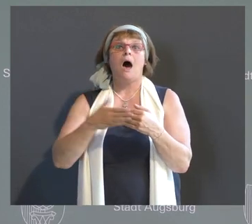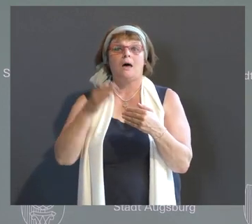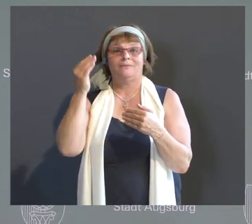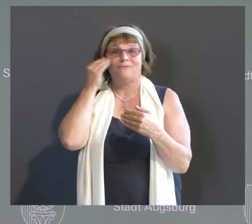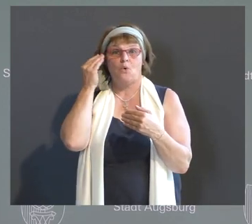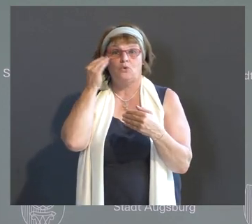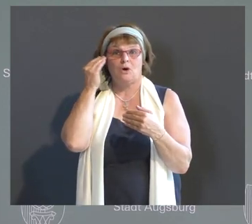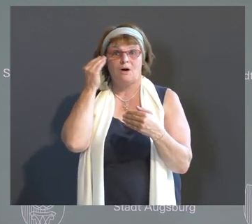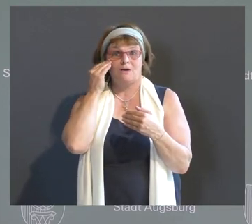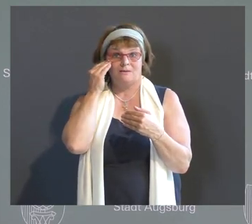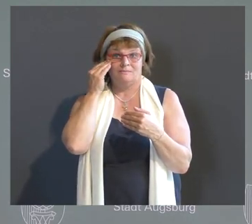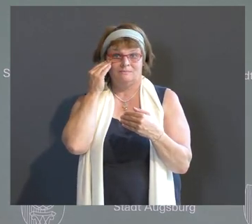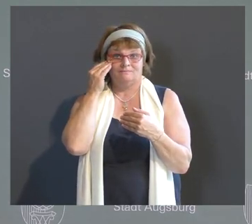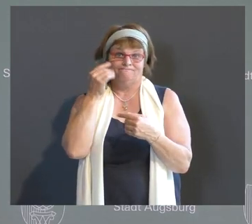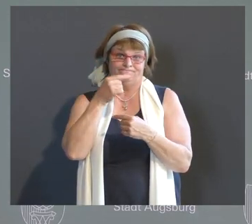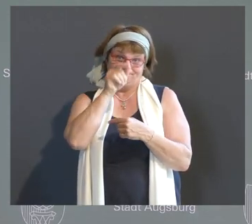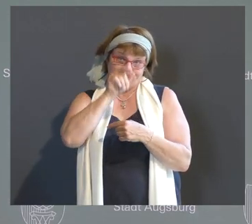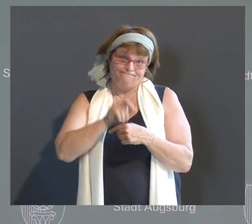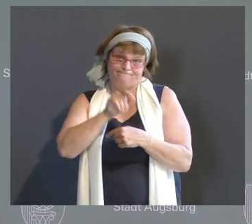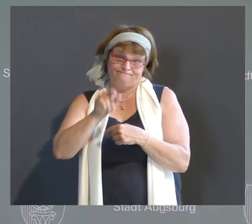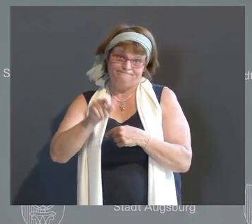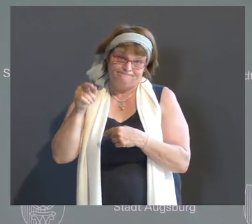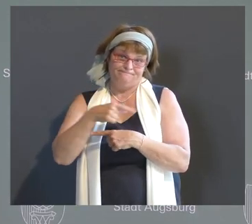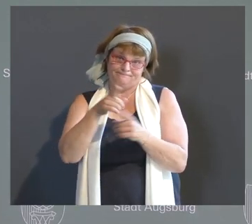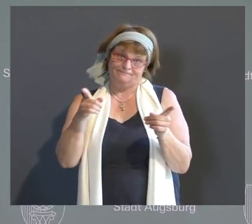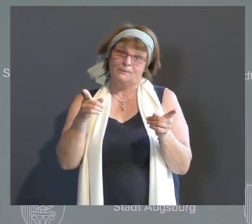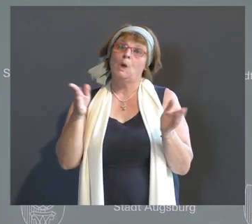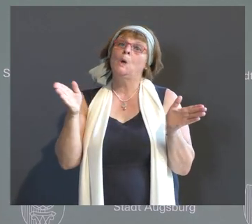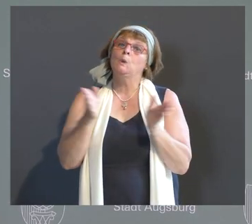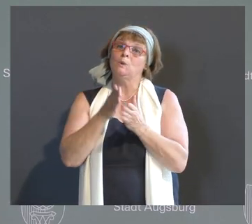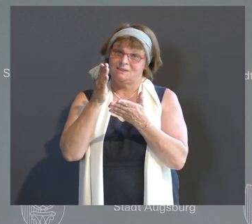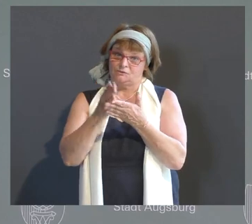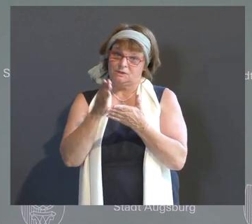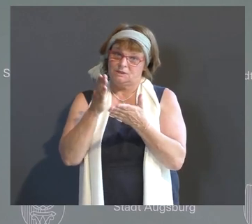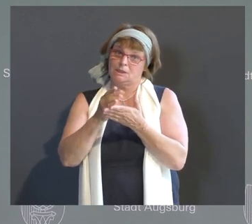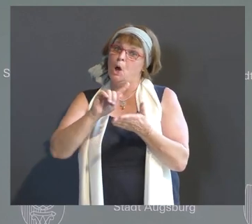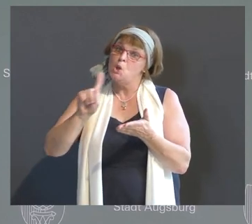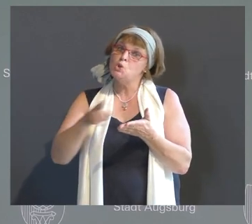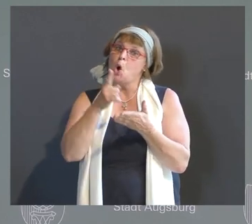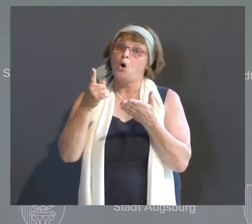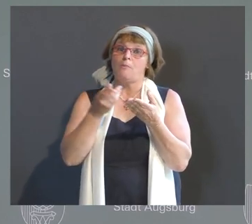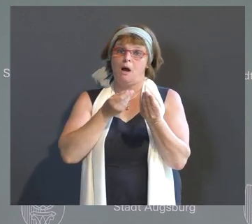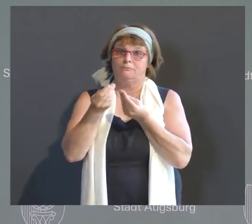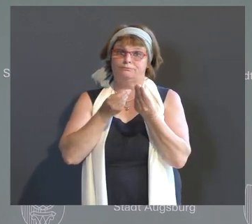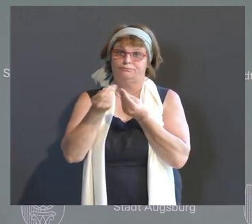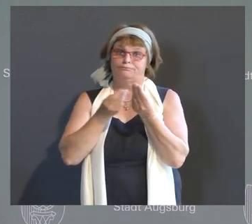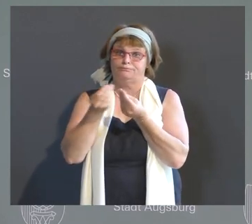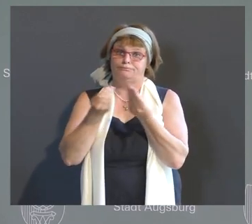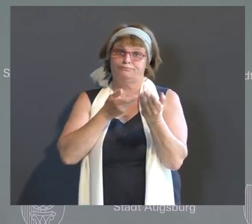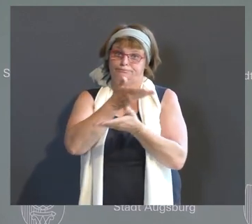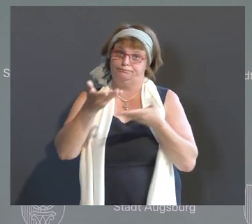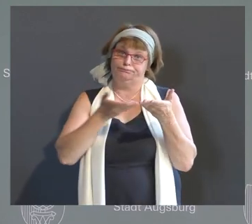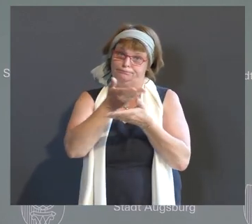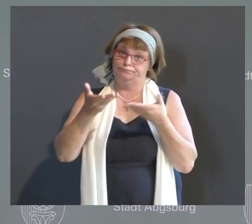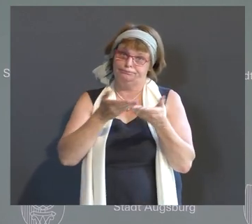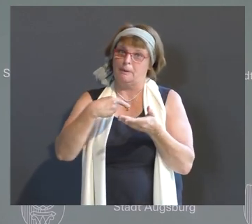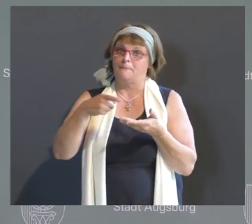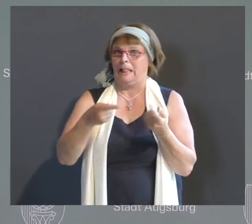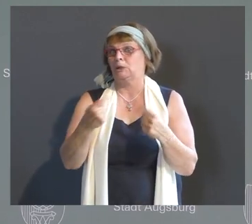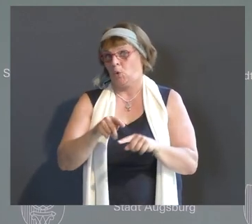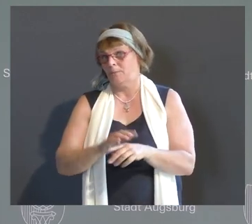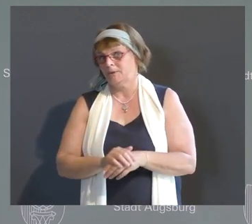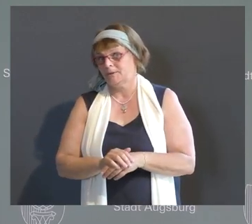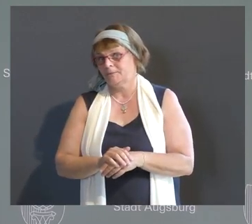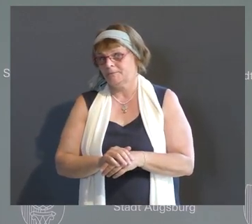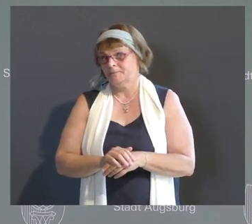auch schon mal ankündigen, werden wir kurzfristig auch nochmals ein Gesprächsformat zum Austausch anbieten. Ich möchte